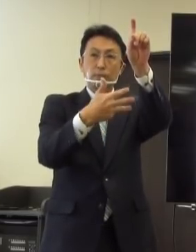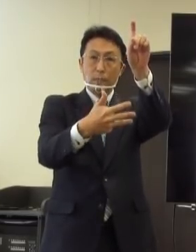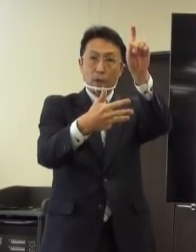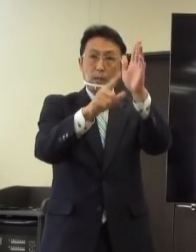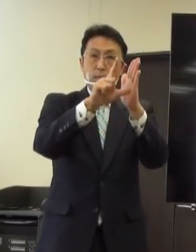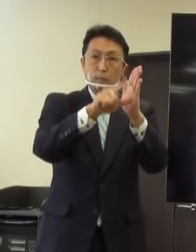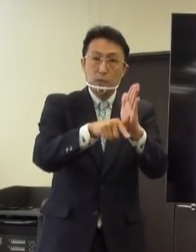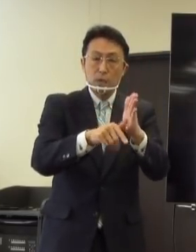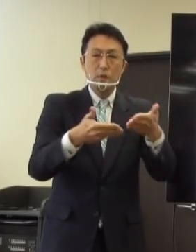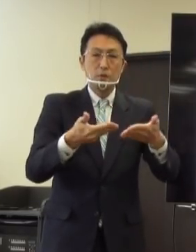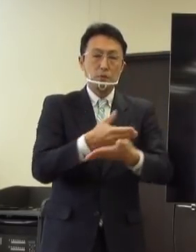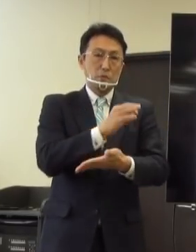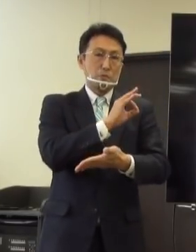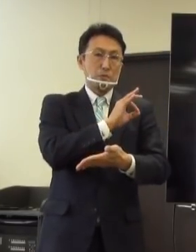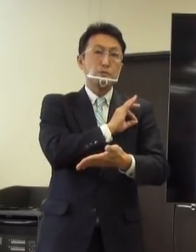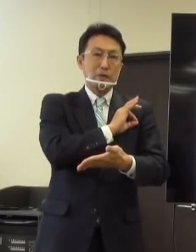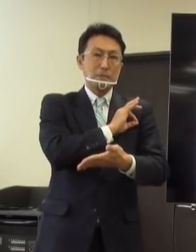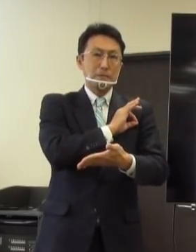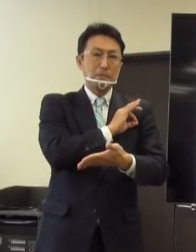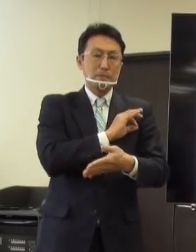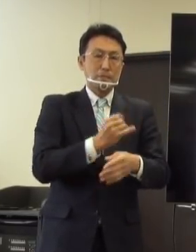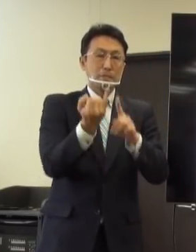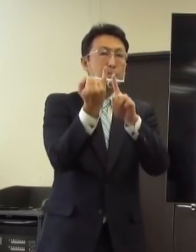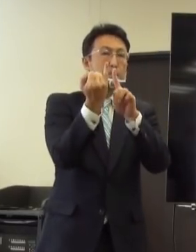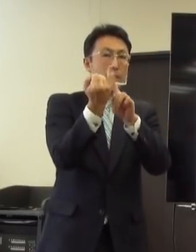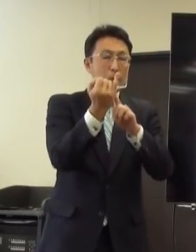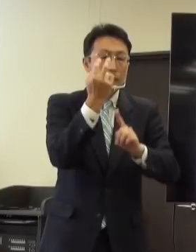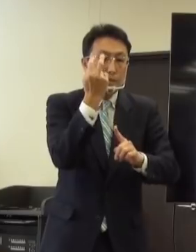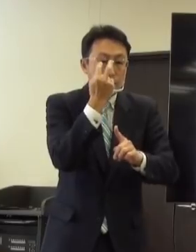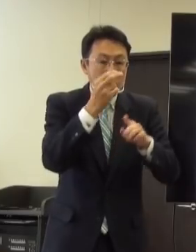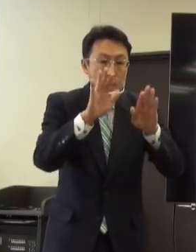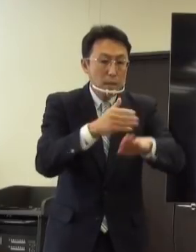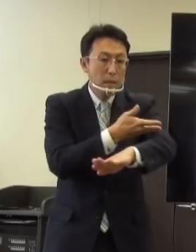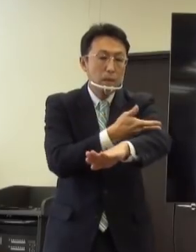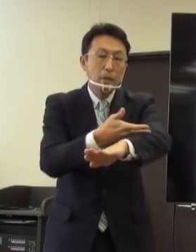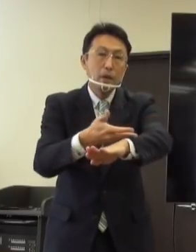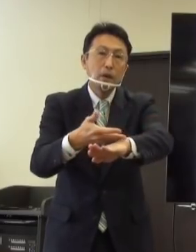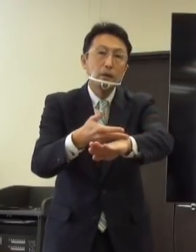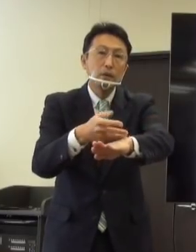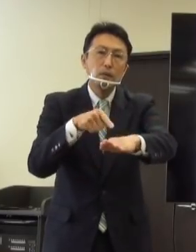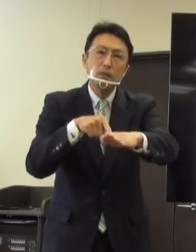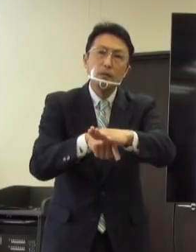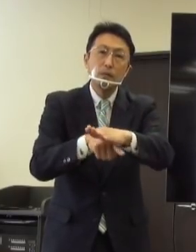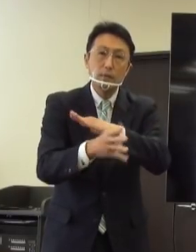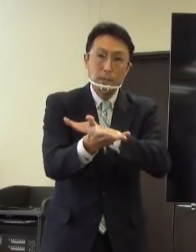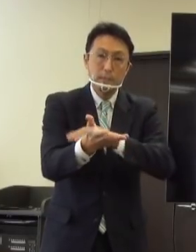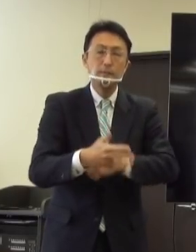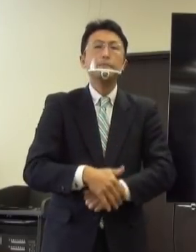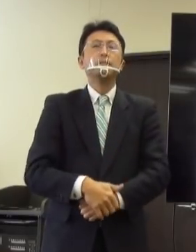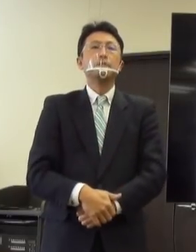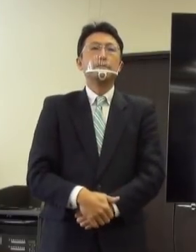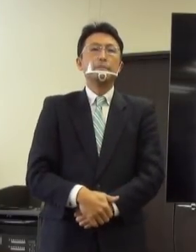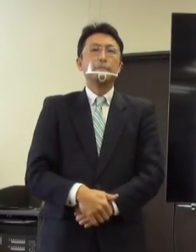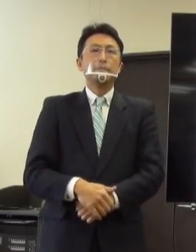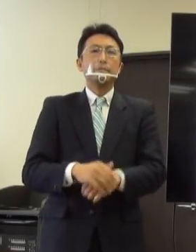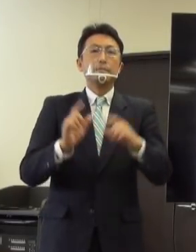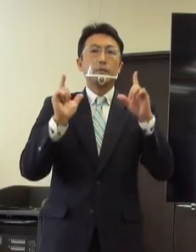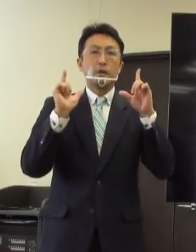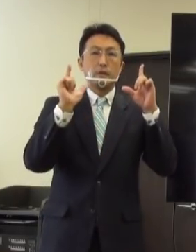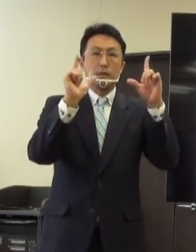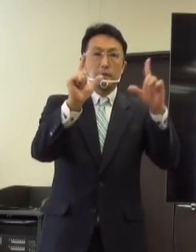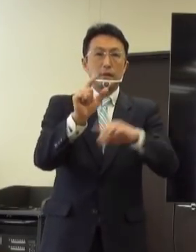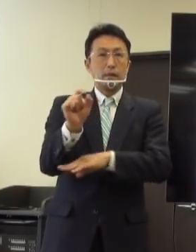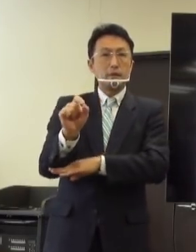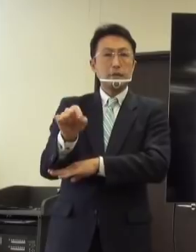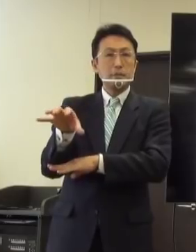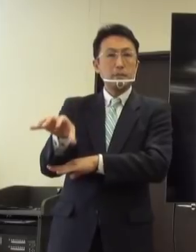名の検査を実施するに至った経緯というのはどういう経緯なんでしょうか。 はい、これは事務方の方からお願いできますか。